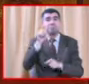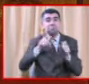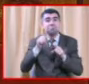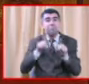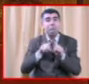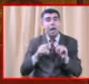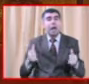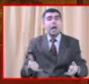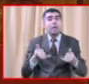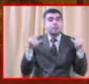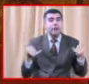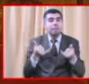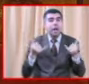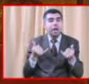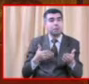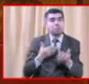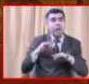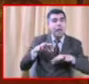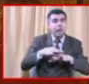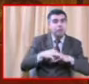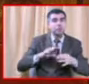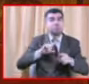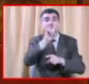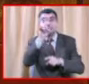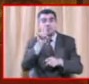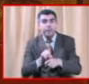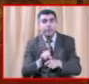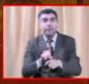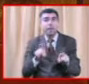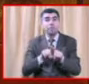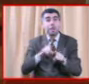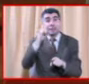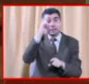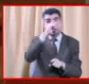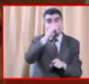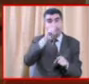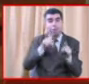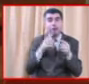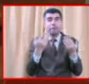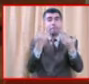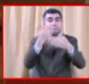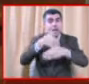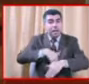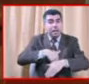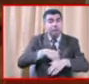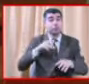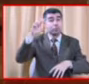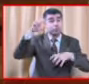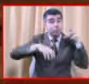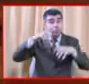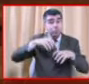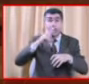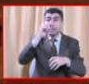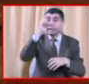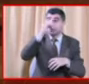عرس، ومع كامل الاسف خذوا مخاطر كثيره جدا في هذاك الليل اللي كانت فيه الشتاء كثيره، وكانت فيه